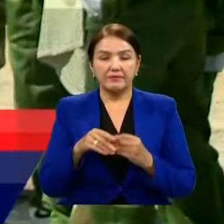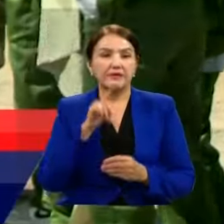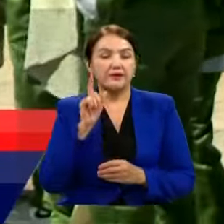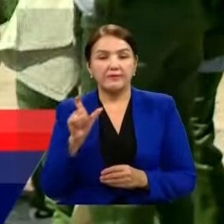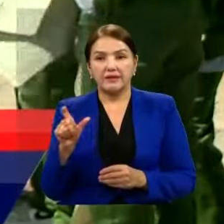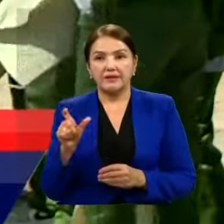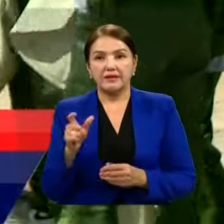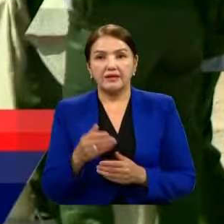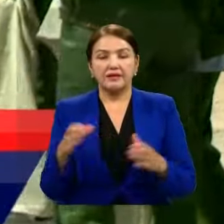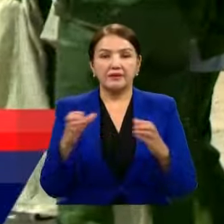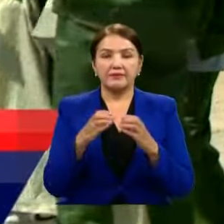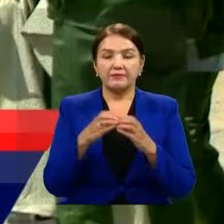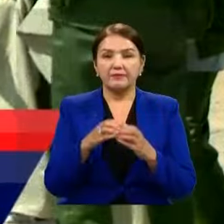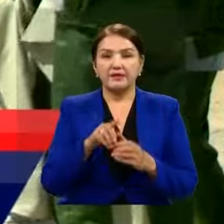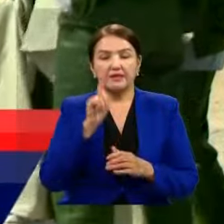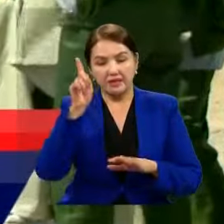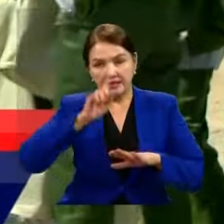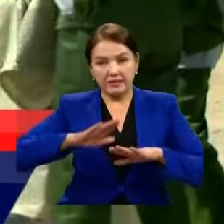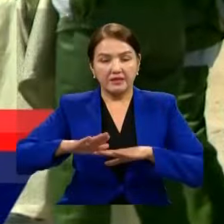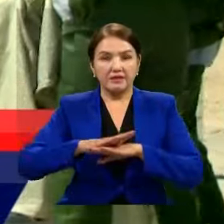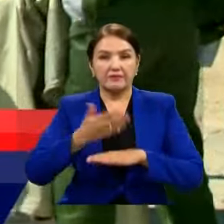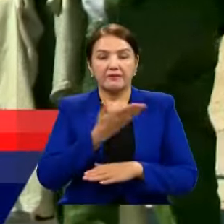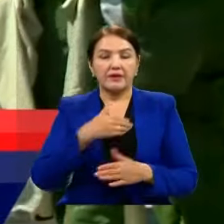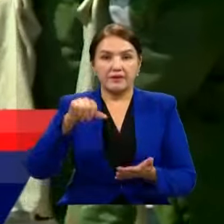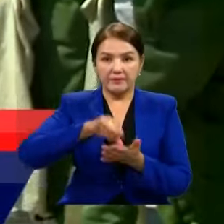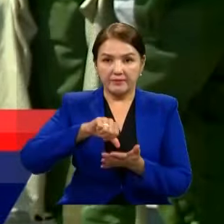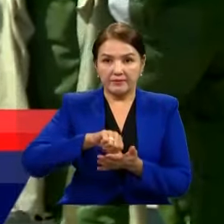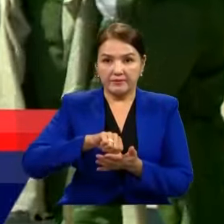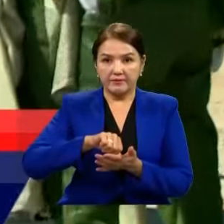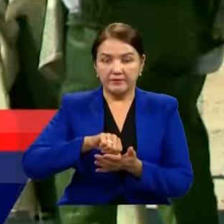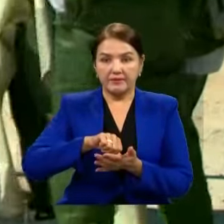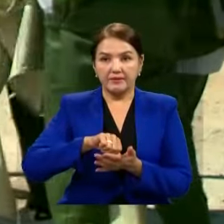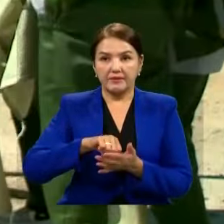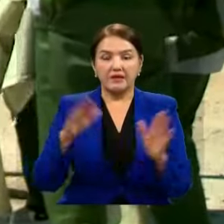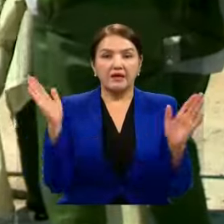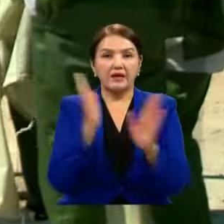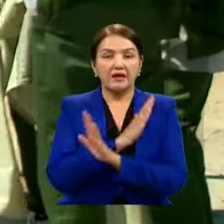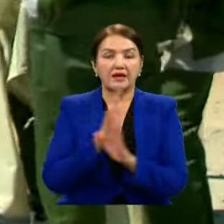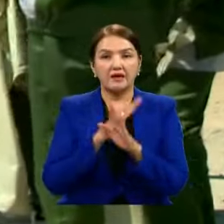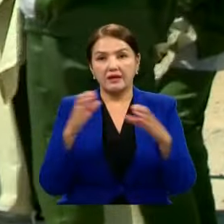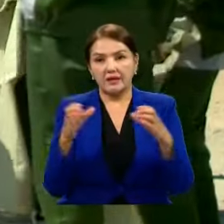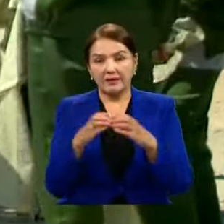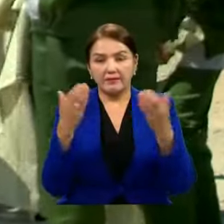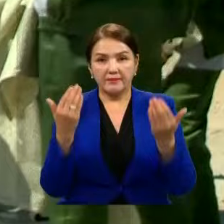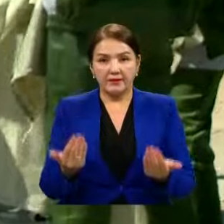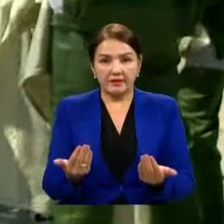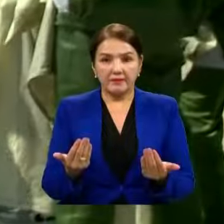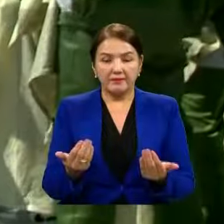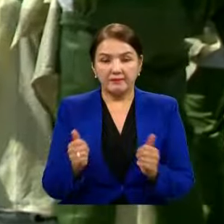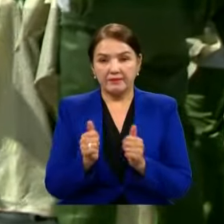молодежью, командами «Жасыл Гель» мы приняли участие в экологической акции. Сегодня